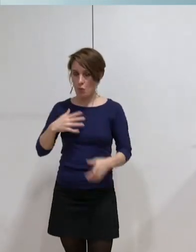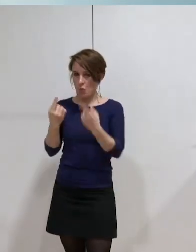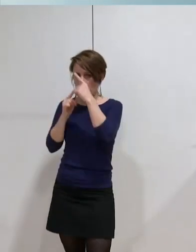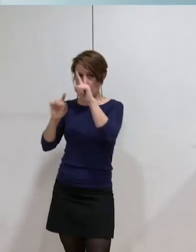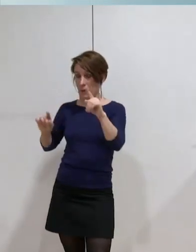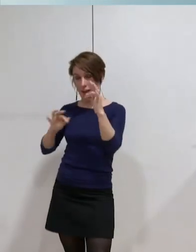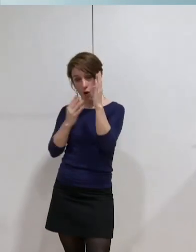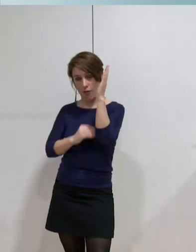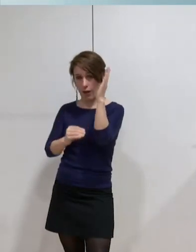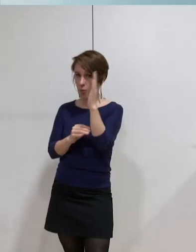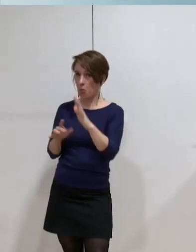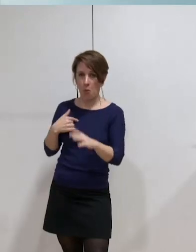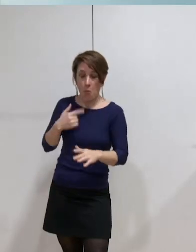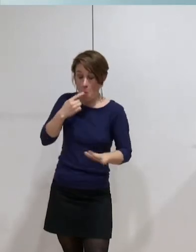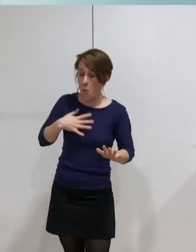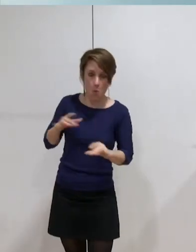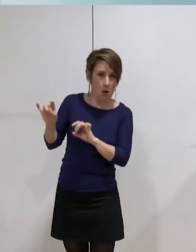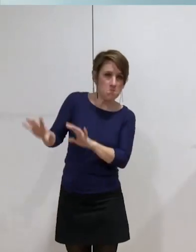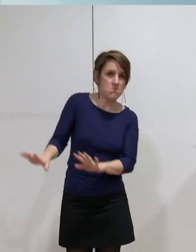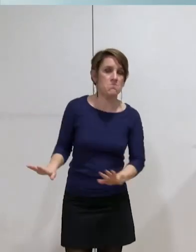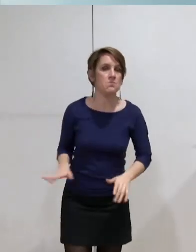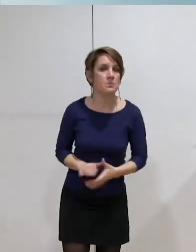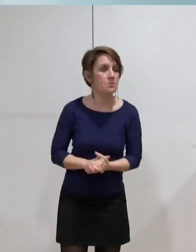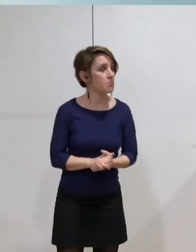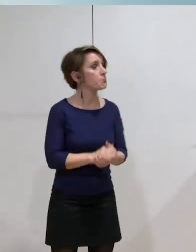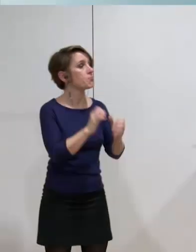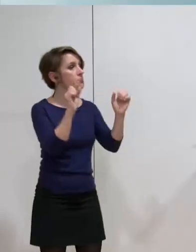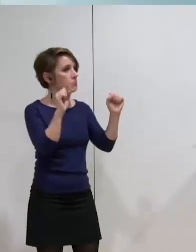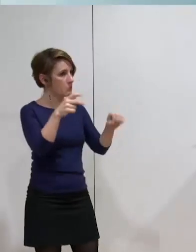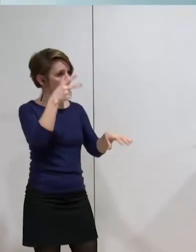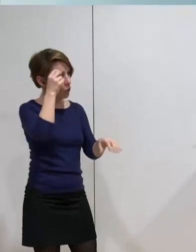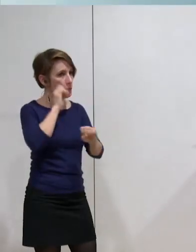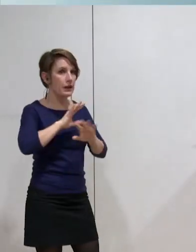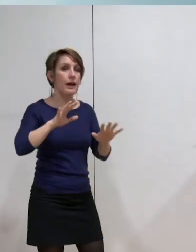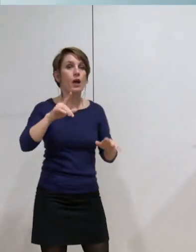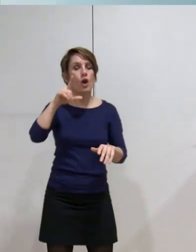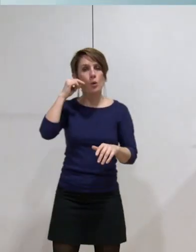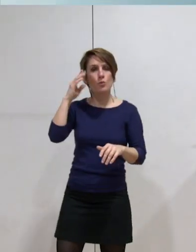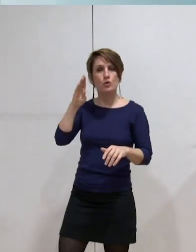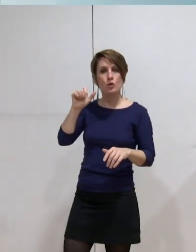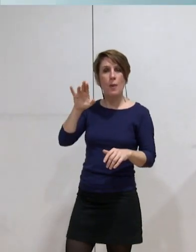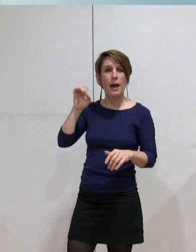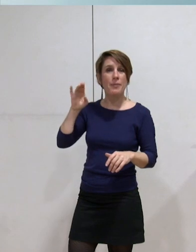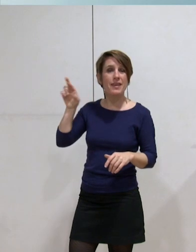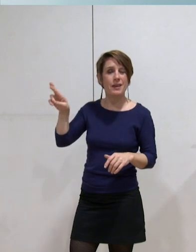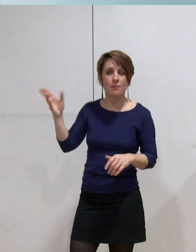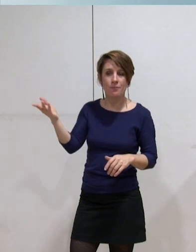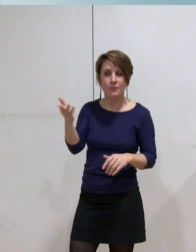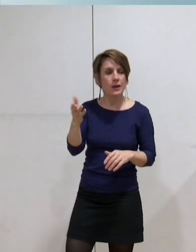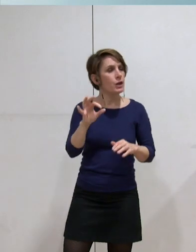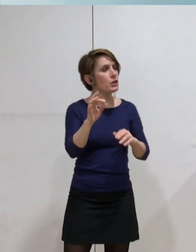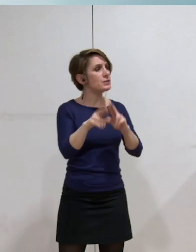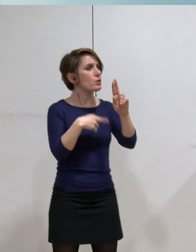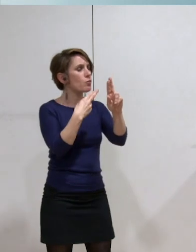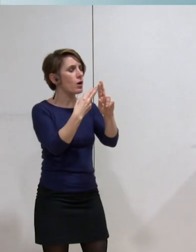à à cet amendement c'est entendu monsieur Barbier oui juste pour répondre très rapidement sur le